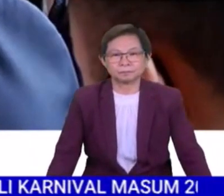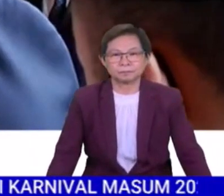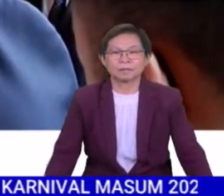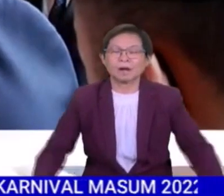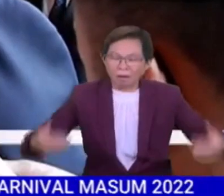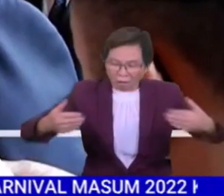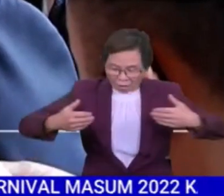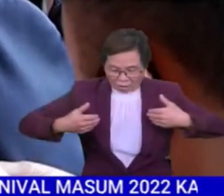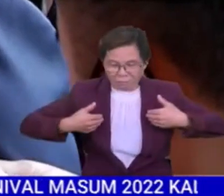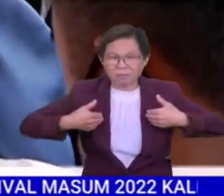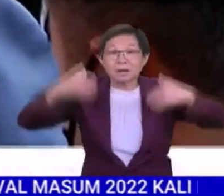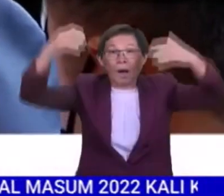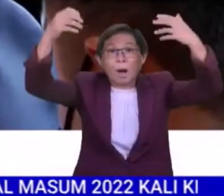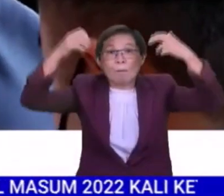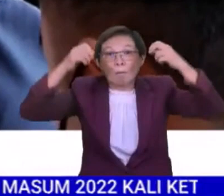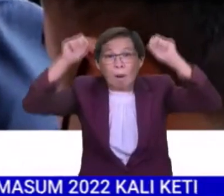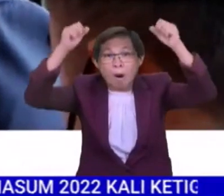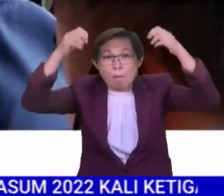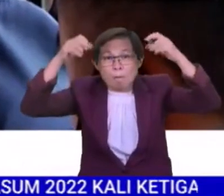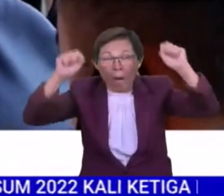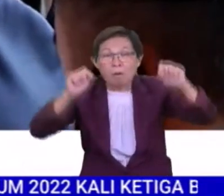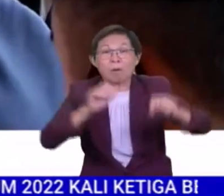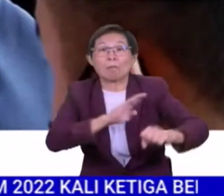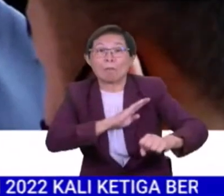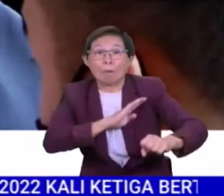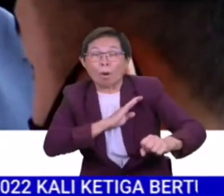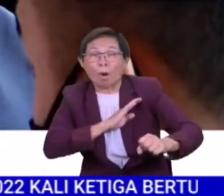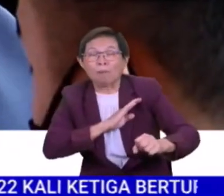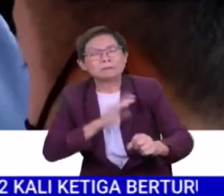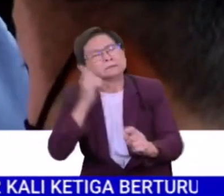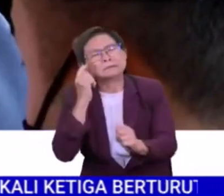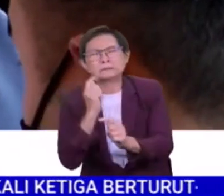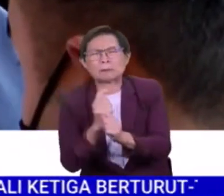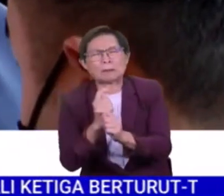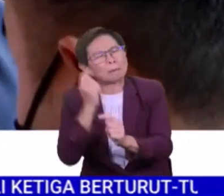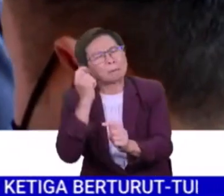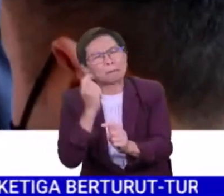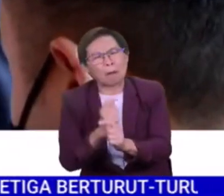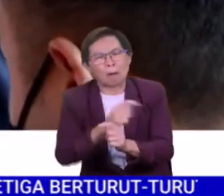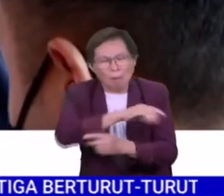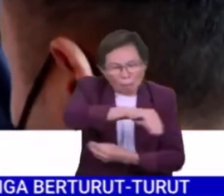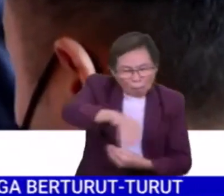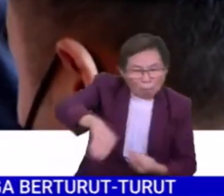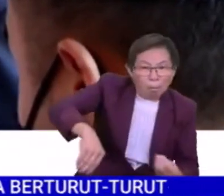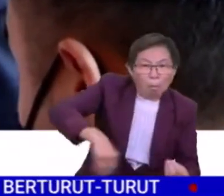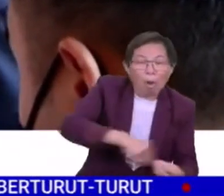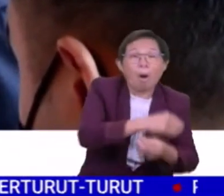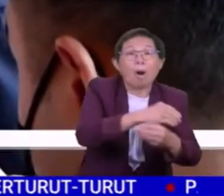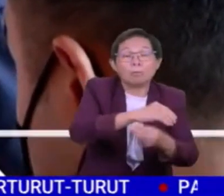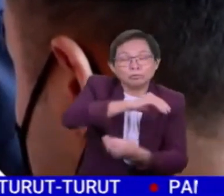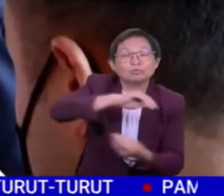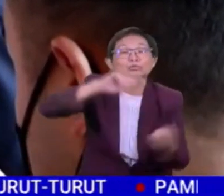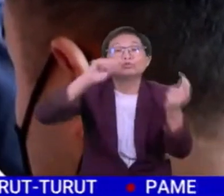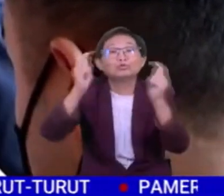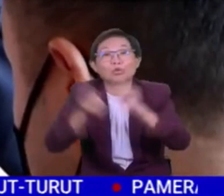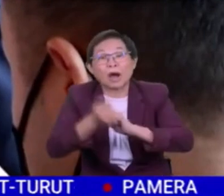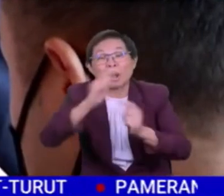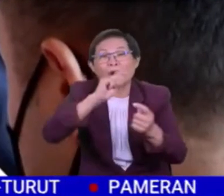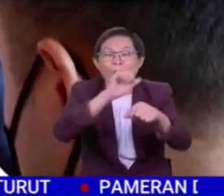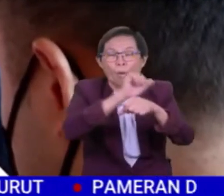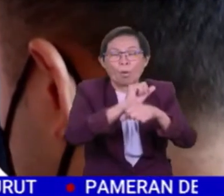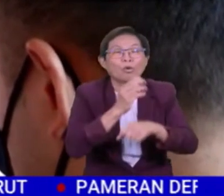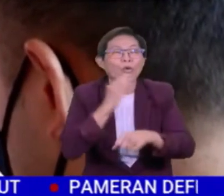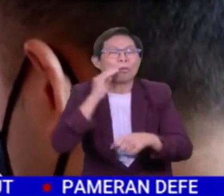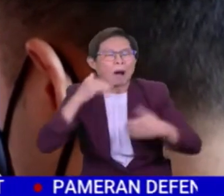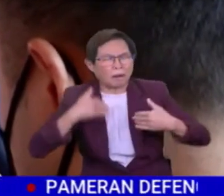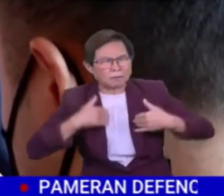Ada majikan yang sudah secara permanen beralih kepada work from home. Ada majikan yang lihat kepada